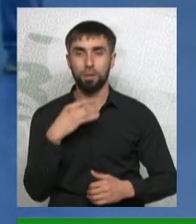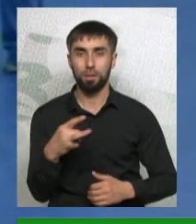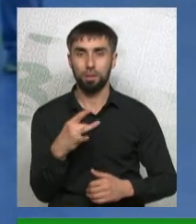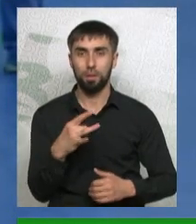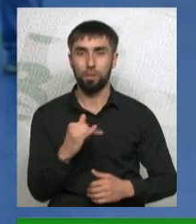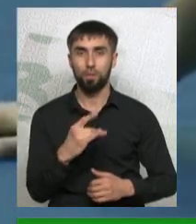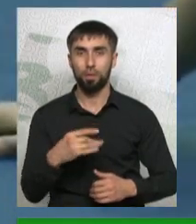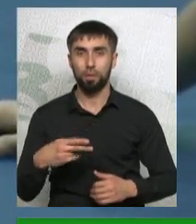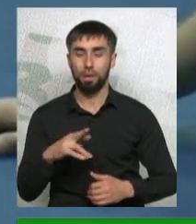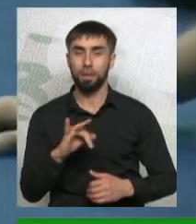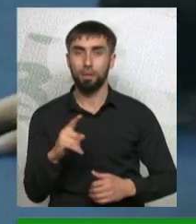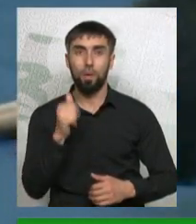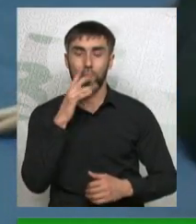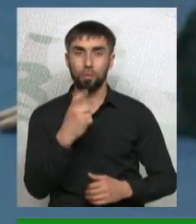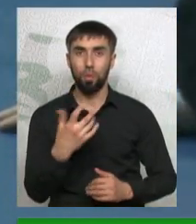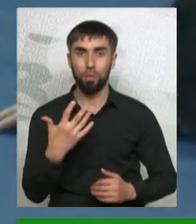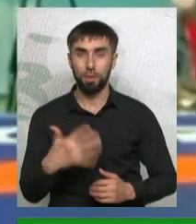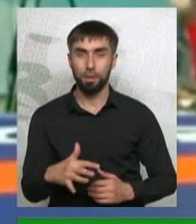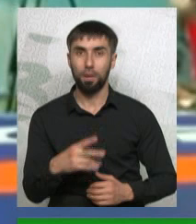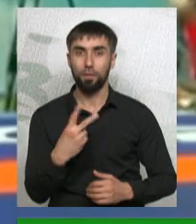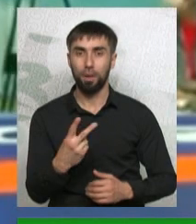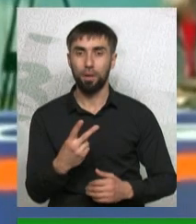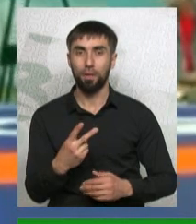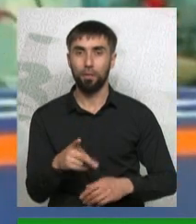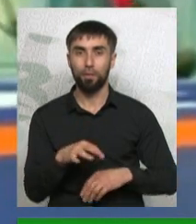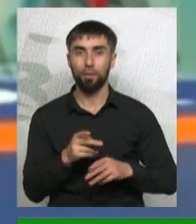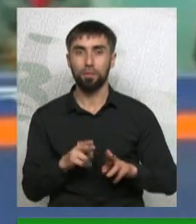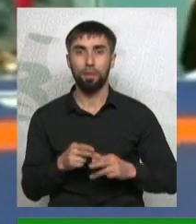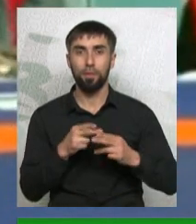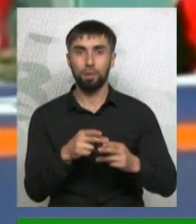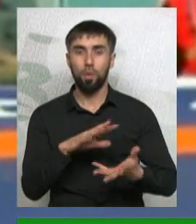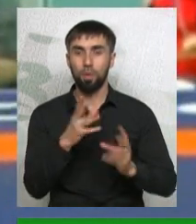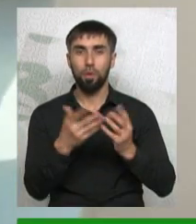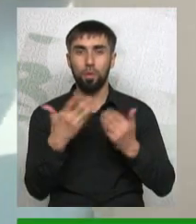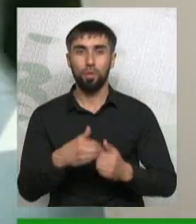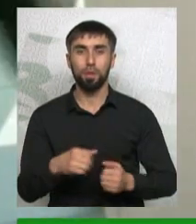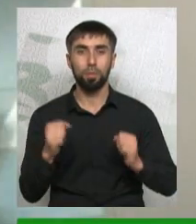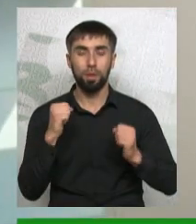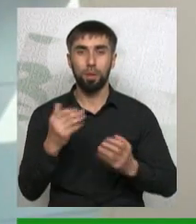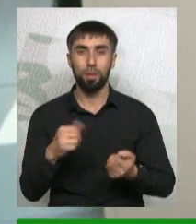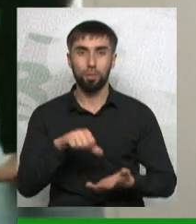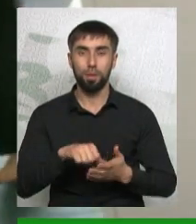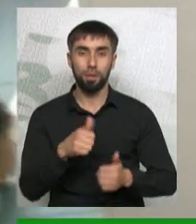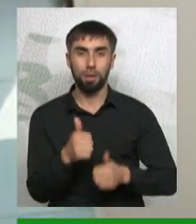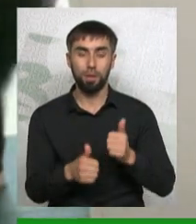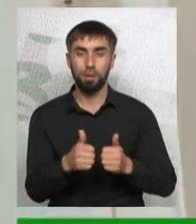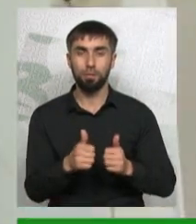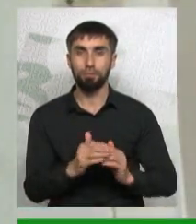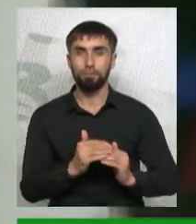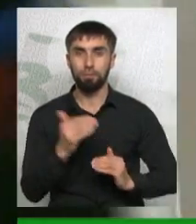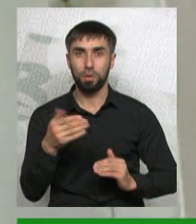республиканского уровней, из которых 152 выездных. Общее количество спортсменов, принявших участие в соревнованиях,